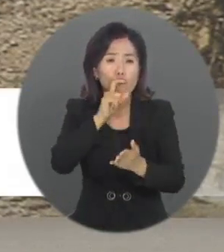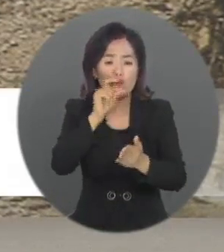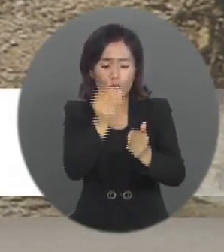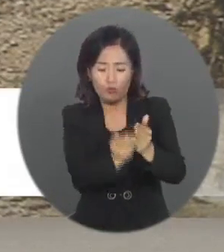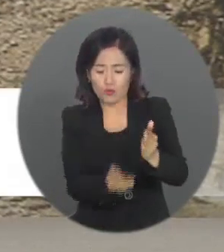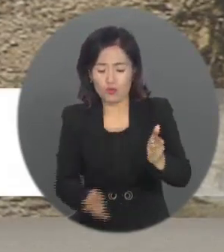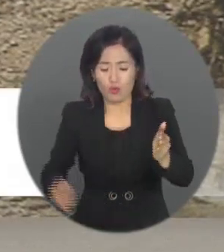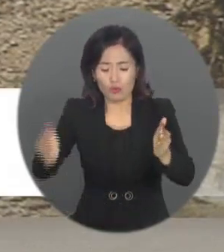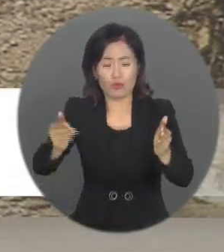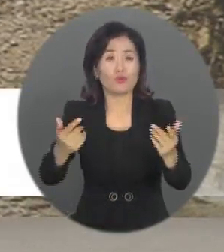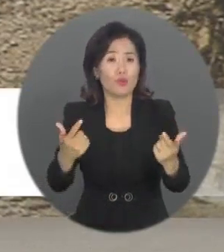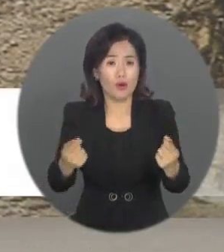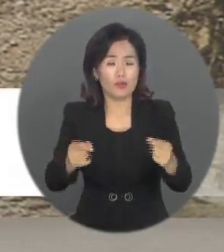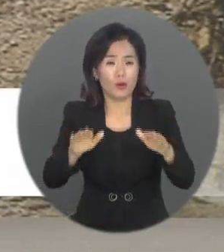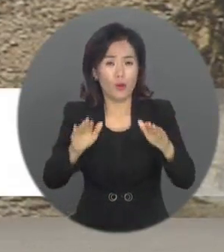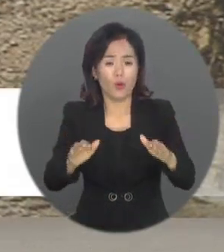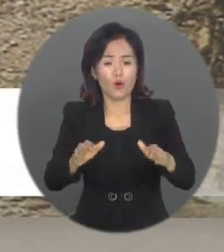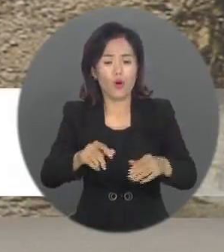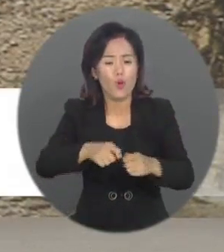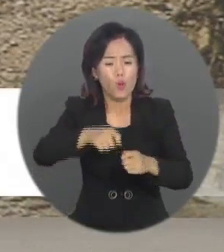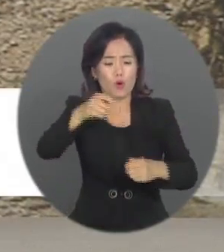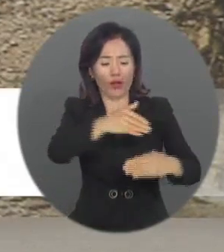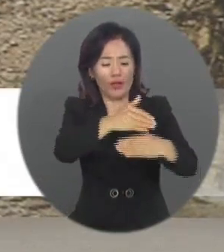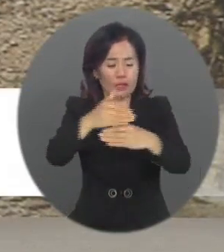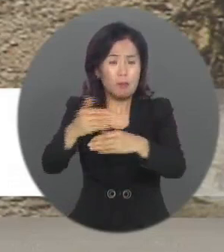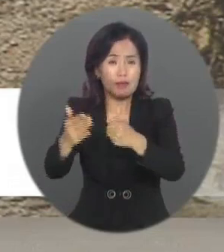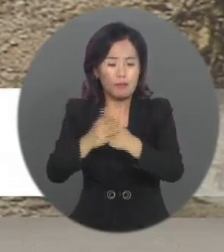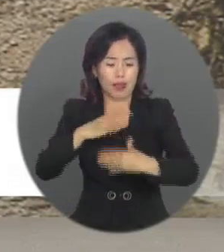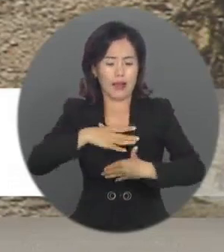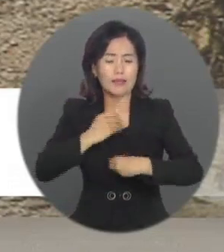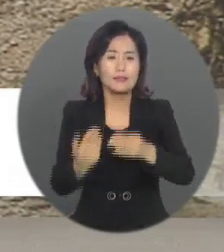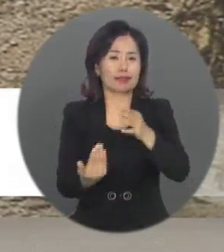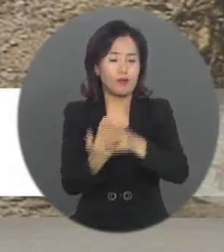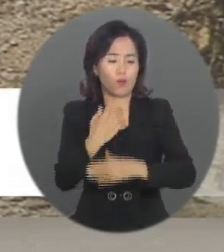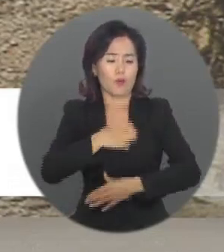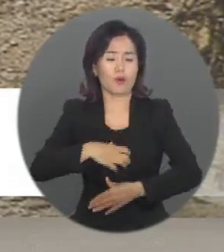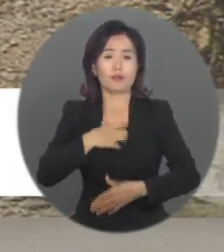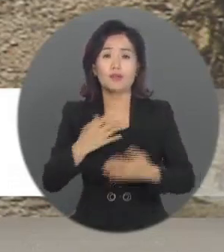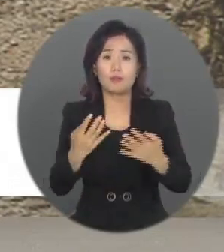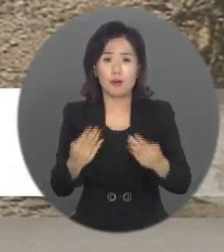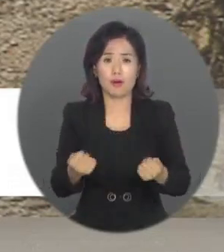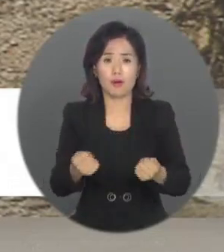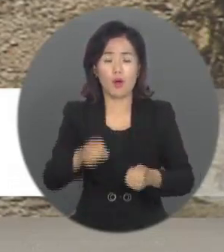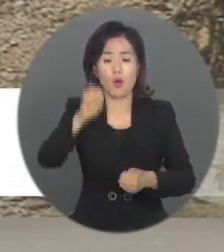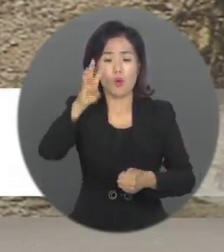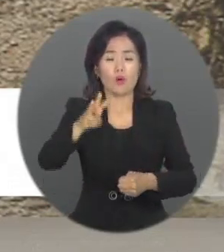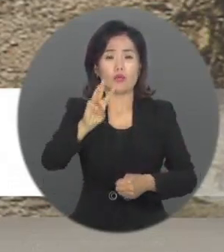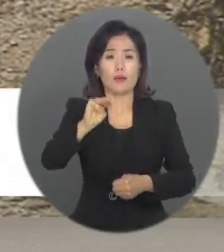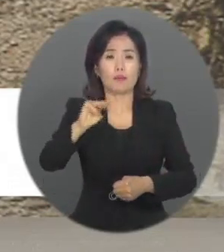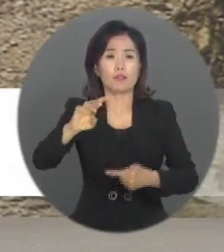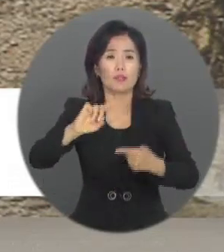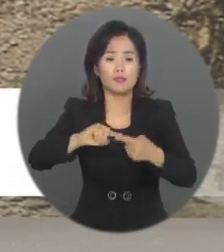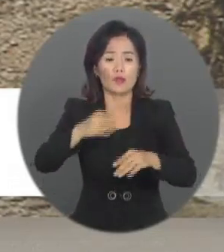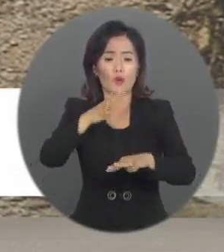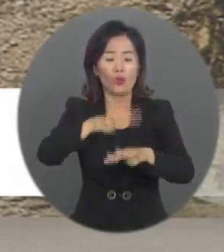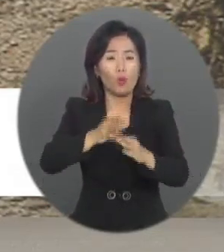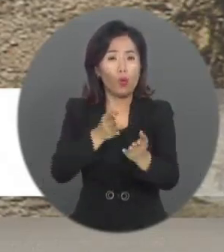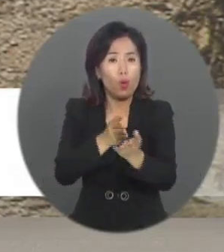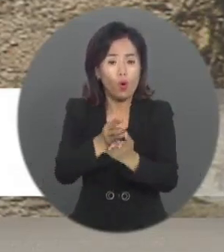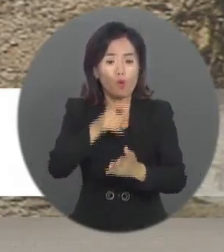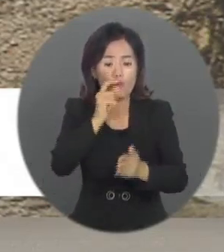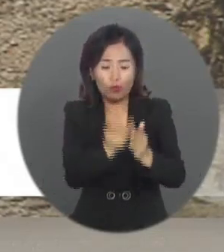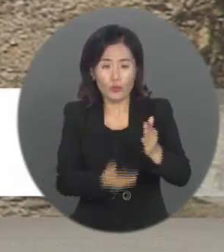있는 저수지 역시 오래된 제방 때문에 안전사고 우려가 나오고 있습니다. 광주 MBC는 농업용 저수지